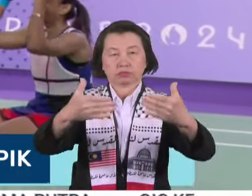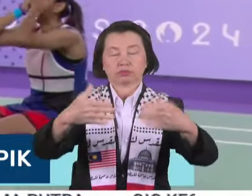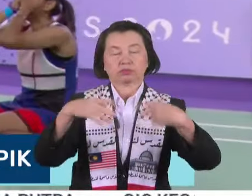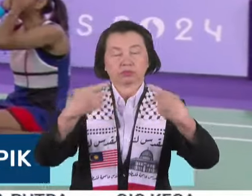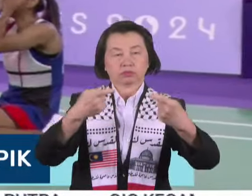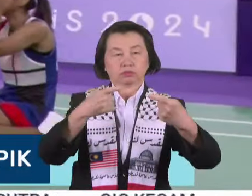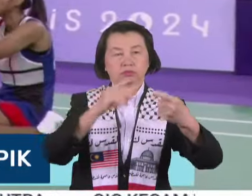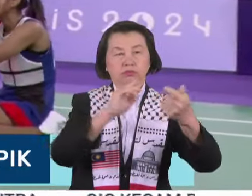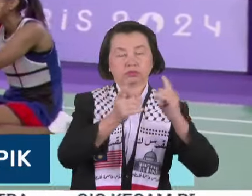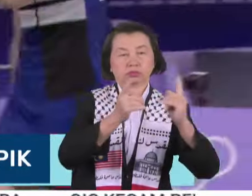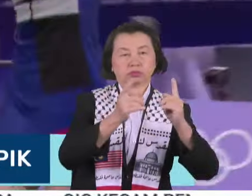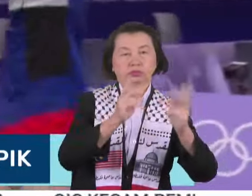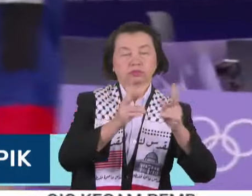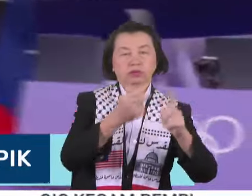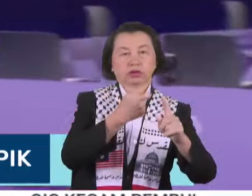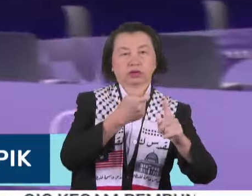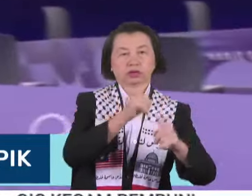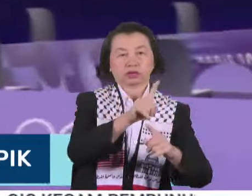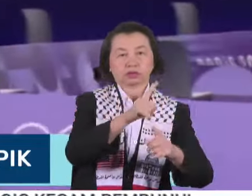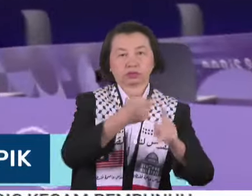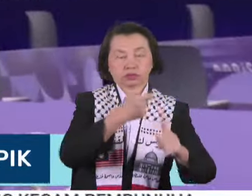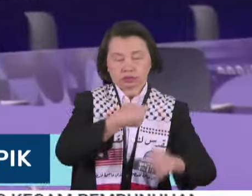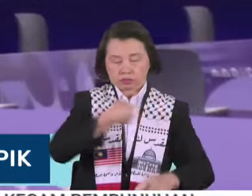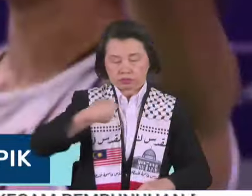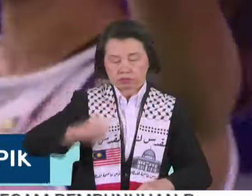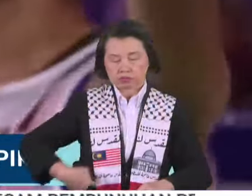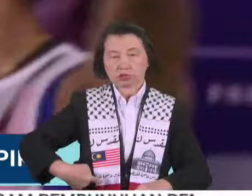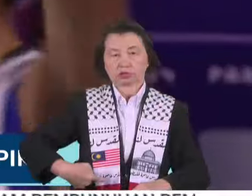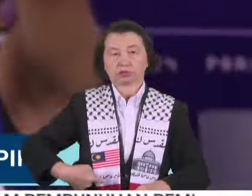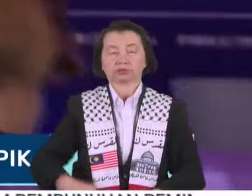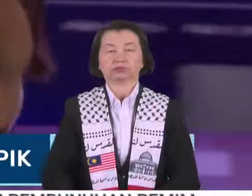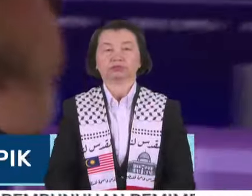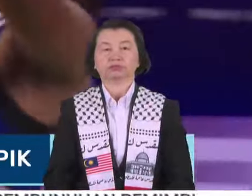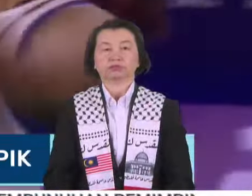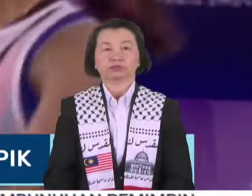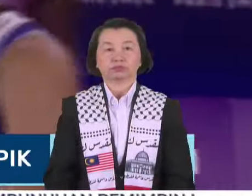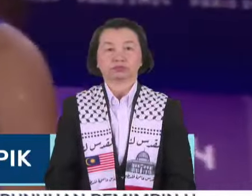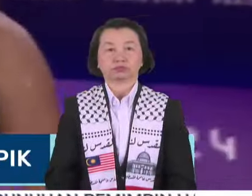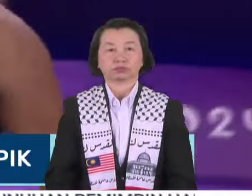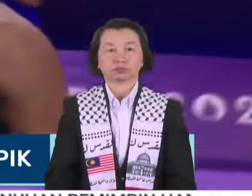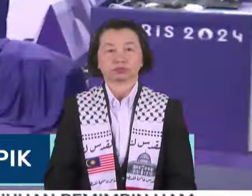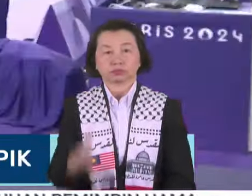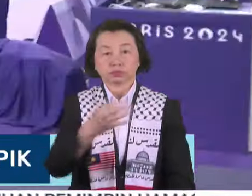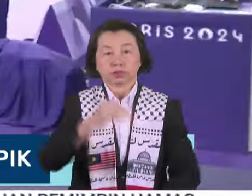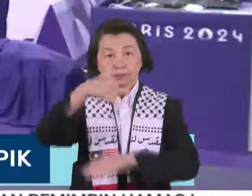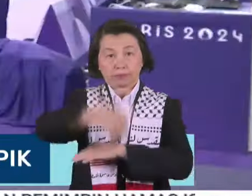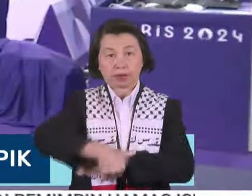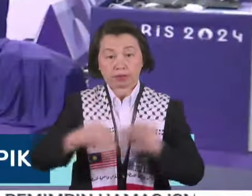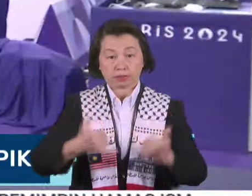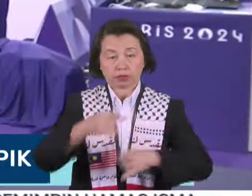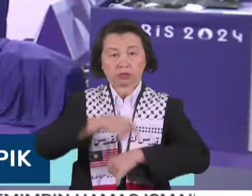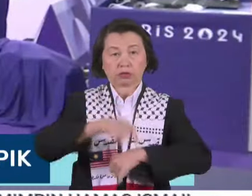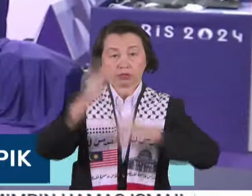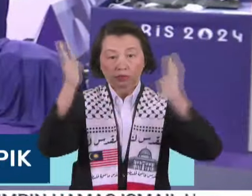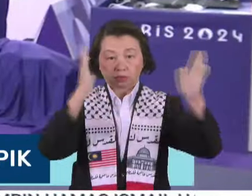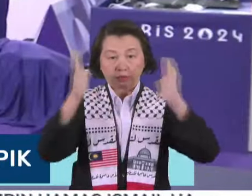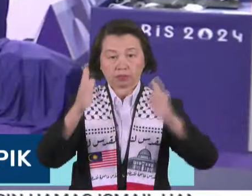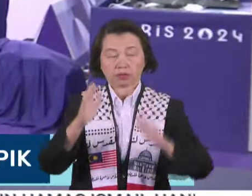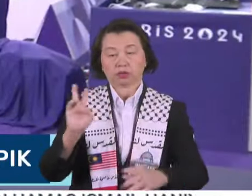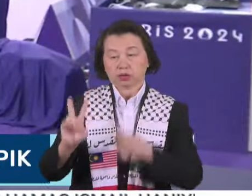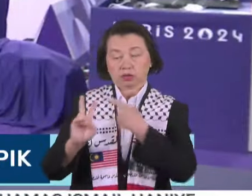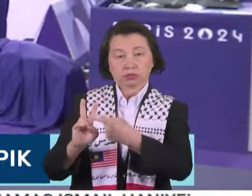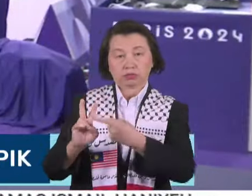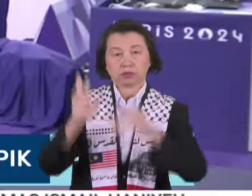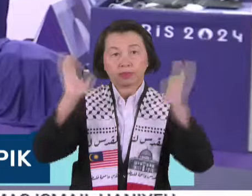nombor satu dunia dari China, Chen Qingcheng dan Jia Yifan. Manakala malam ini waktu Malaysia, dua lagi wakil badminton